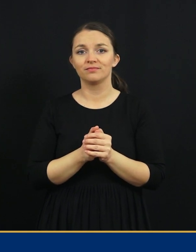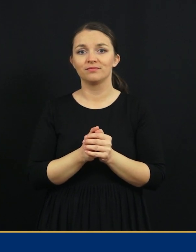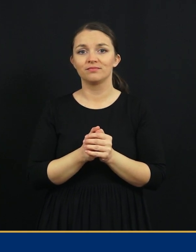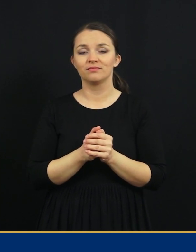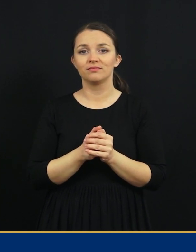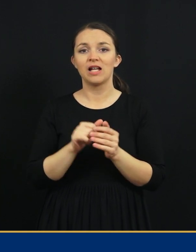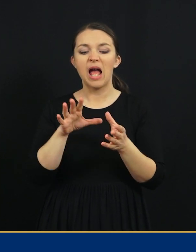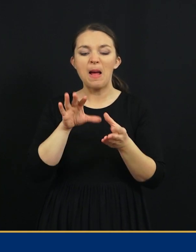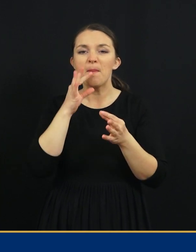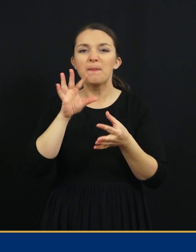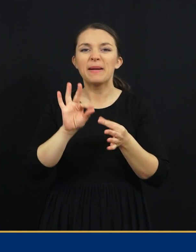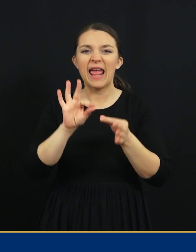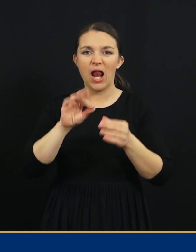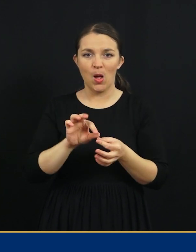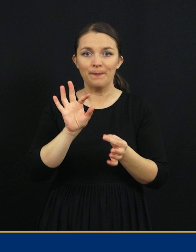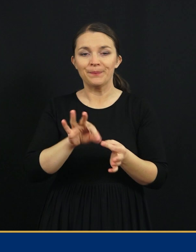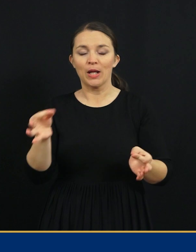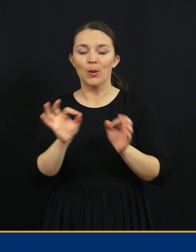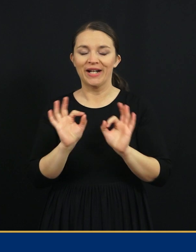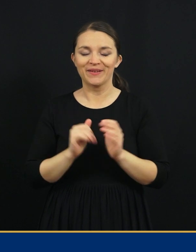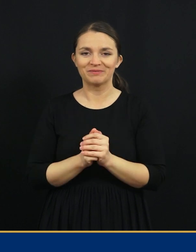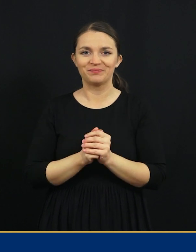Se je prijelo skupaj.